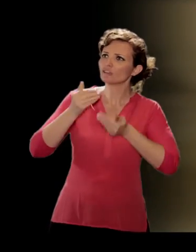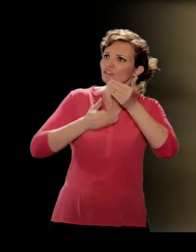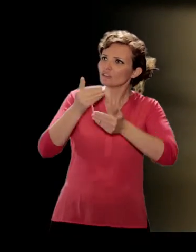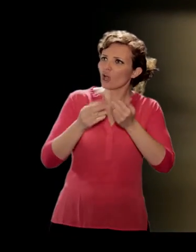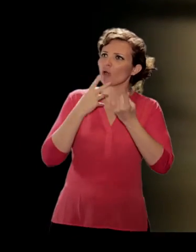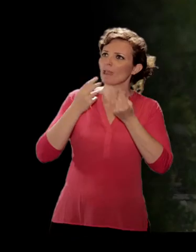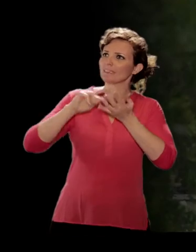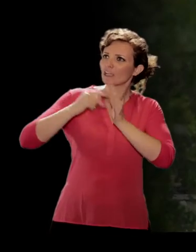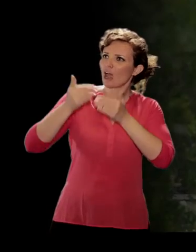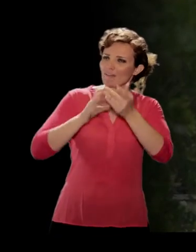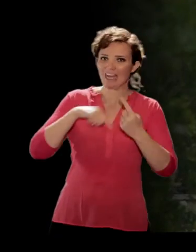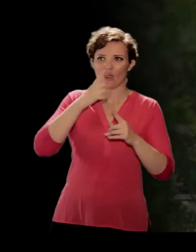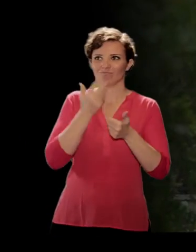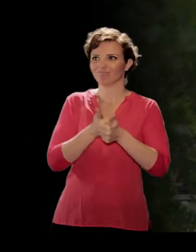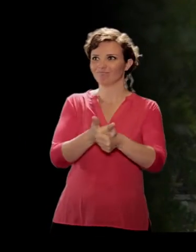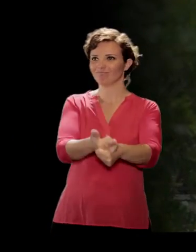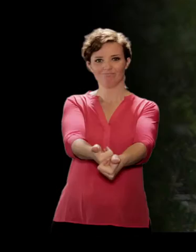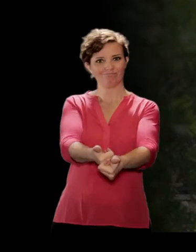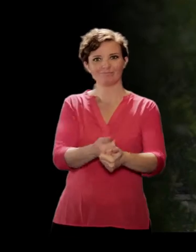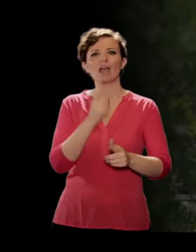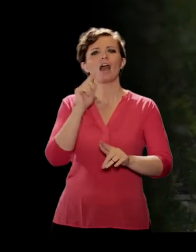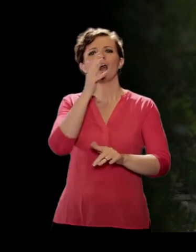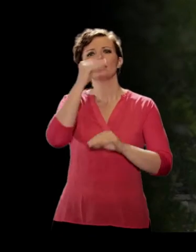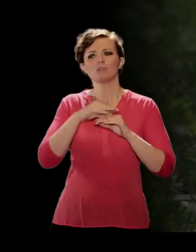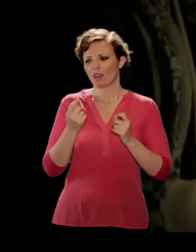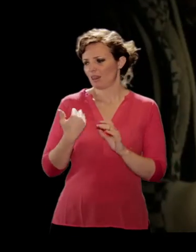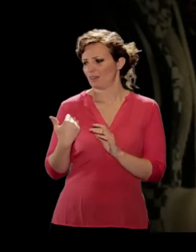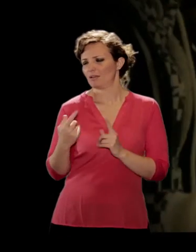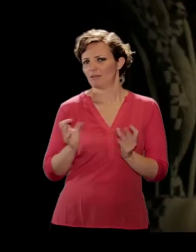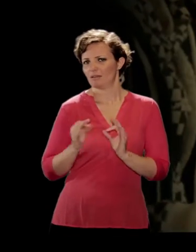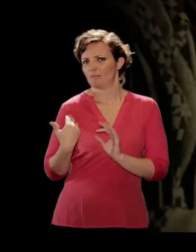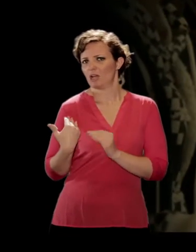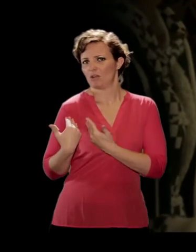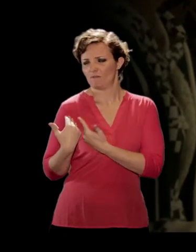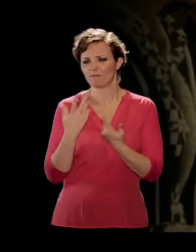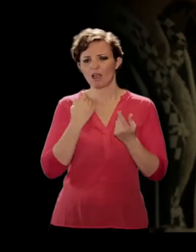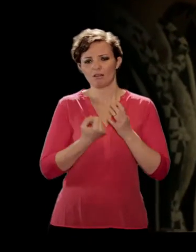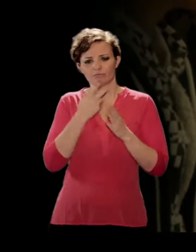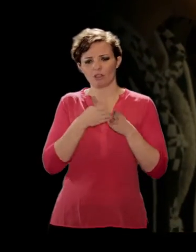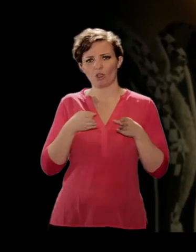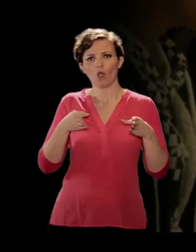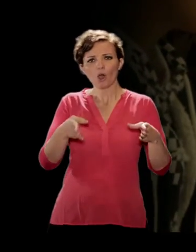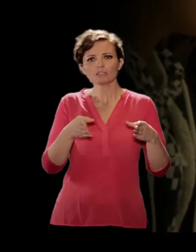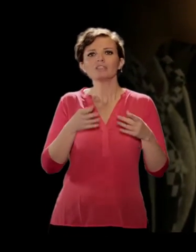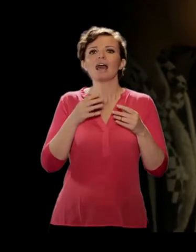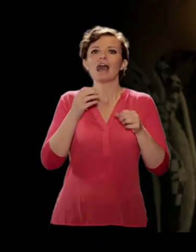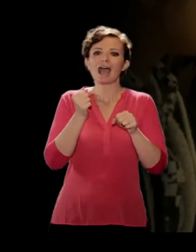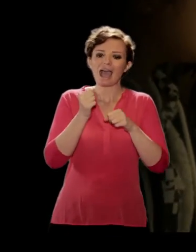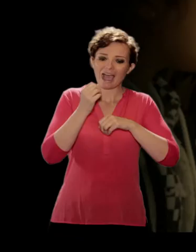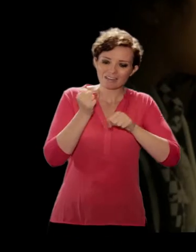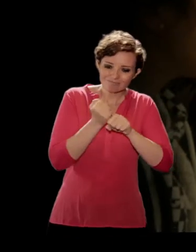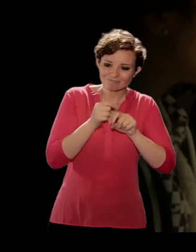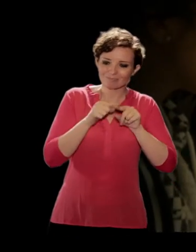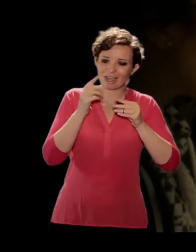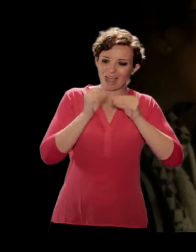caso dell'evoluzione tecnologica. Per esempio, abbiamo attivato molto recentemente dei corsi che riguardano lo sviluppo di applicazioni mobile,